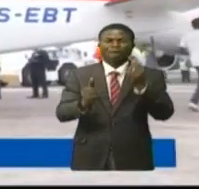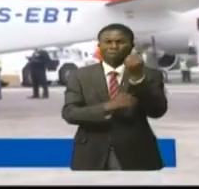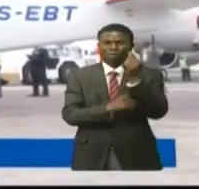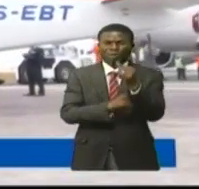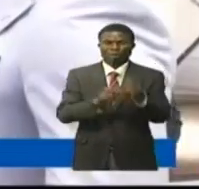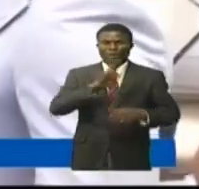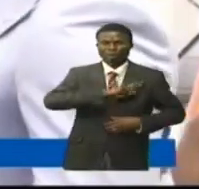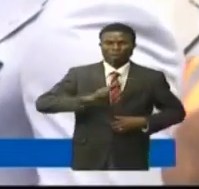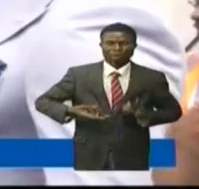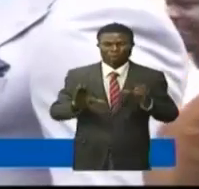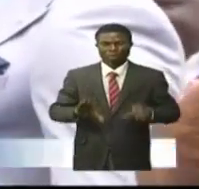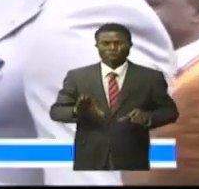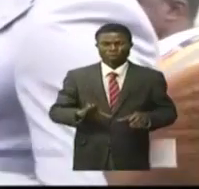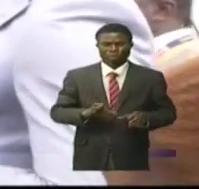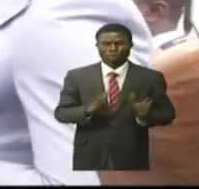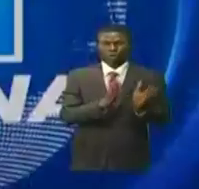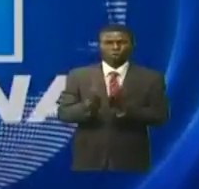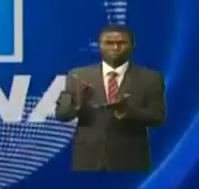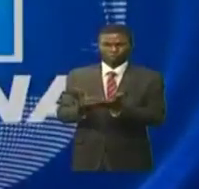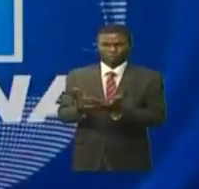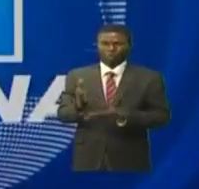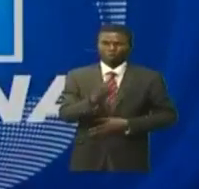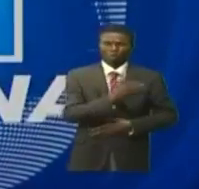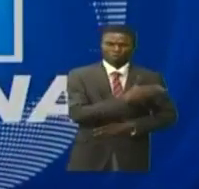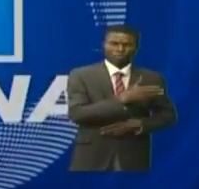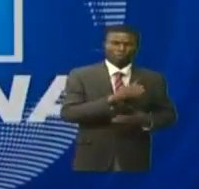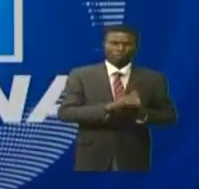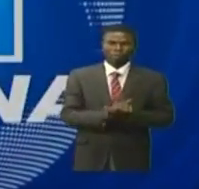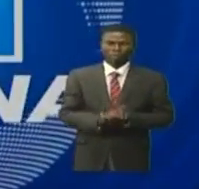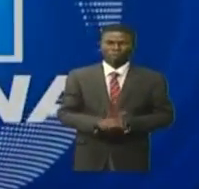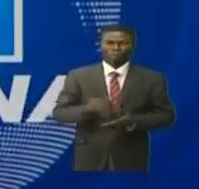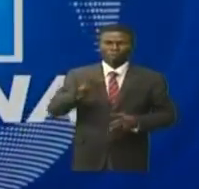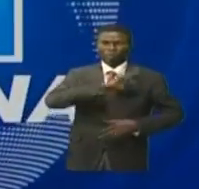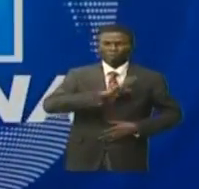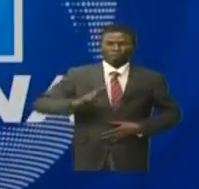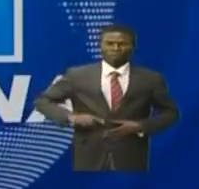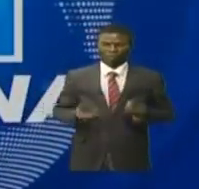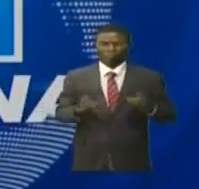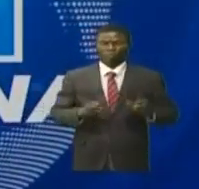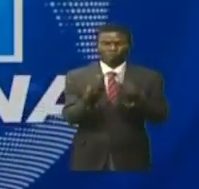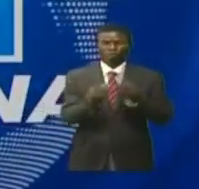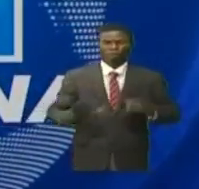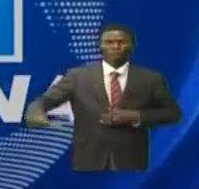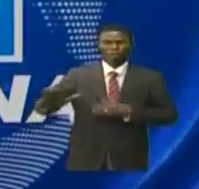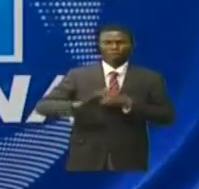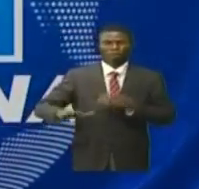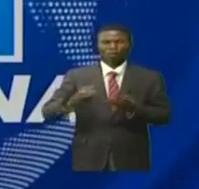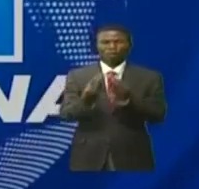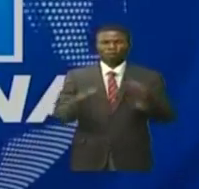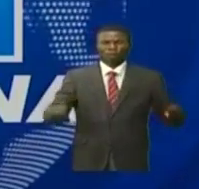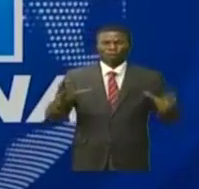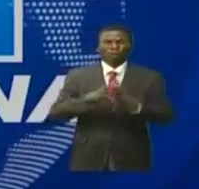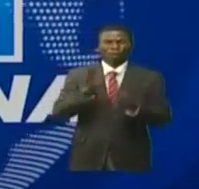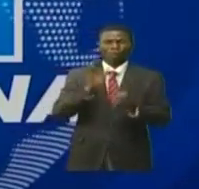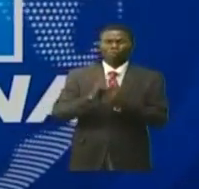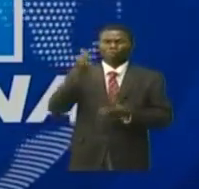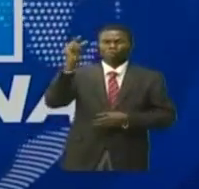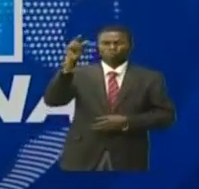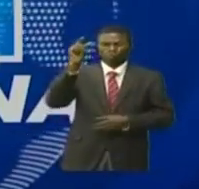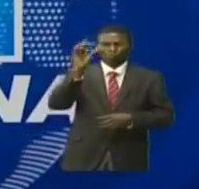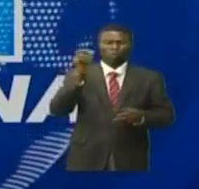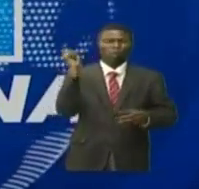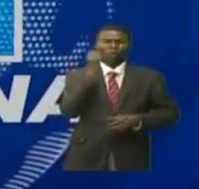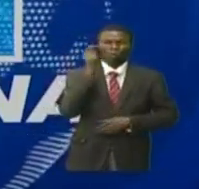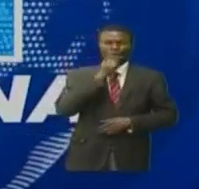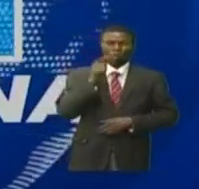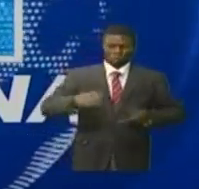la République démocratique du Congo RDC pays solutions avec le lithium le cobalt dans la fabrication